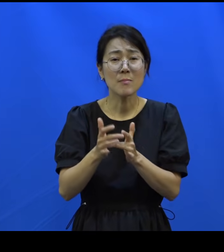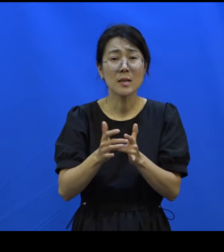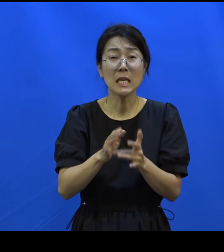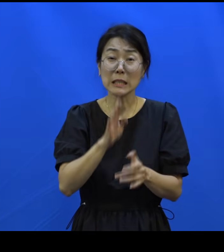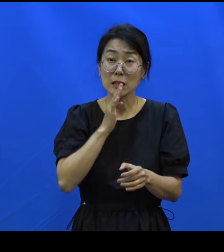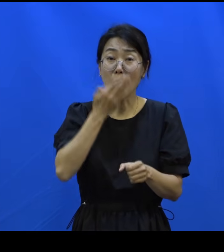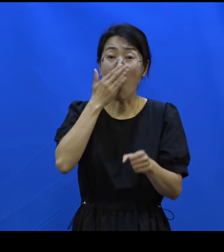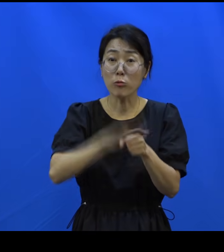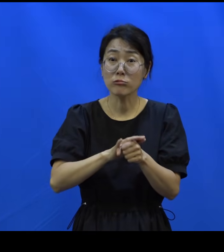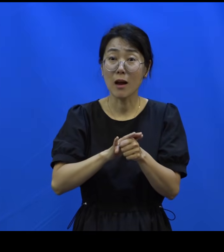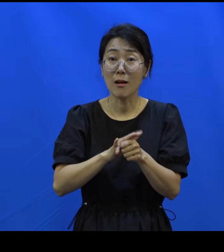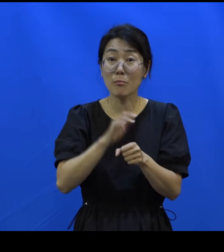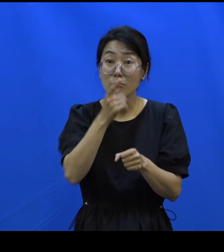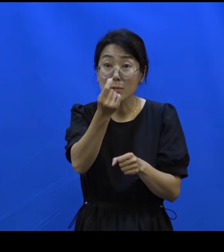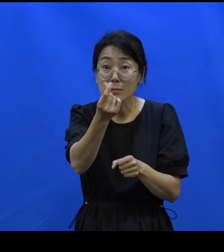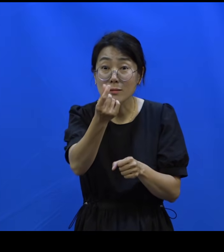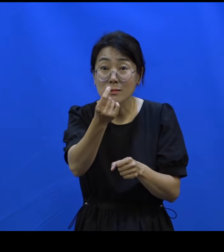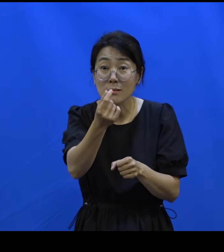억울하다